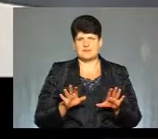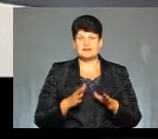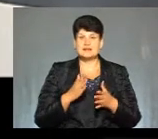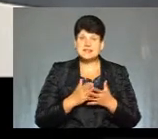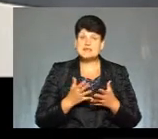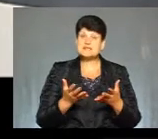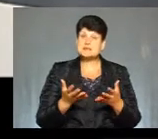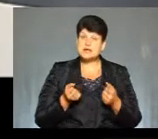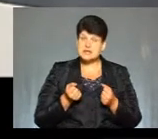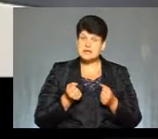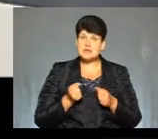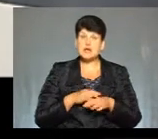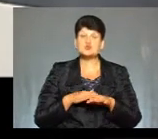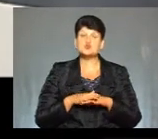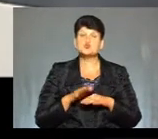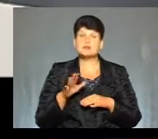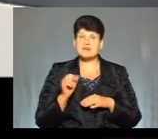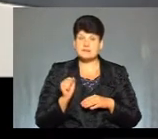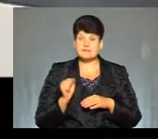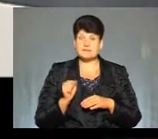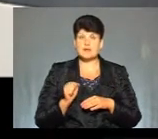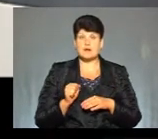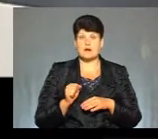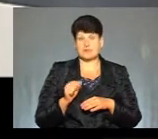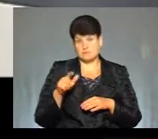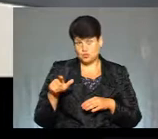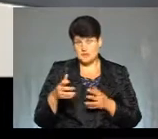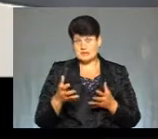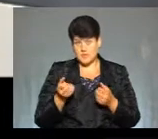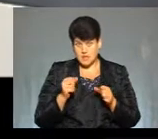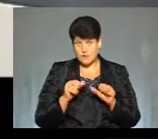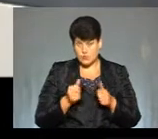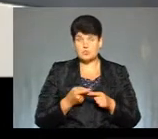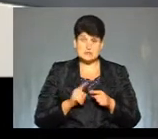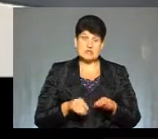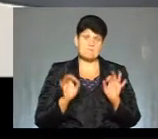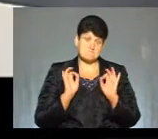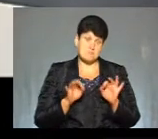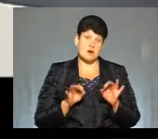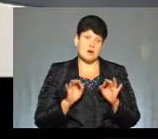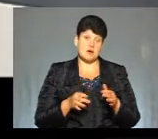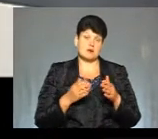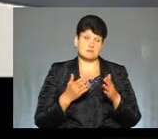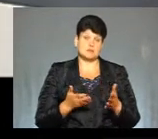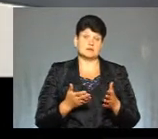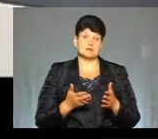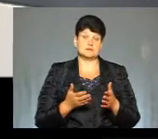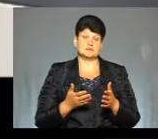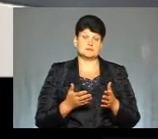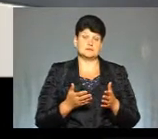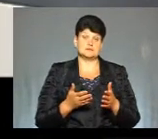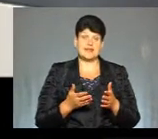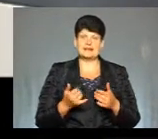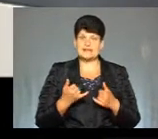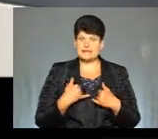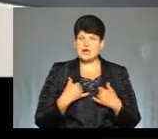сприйняття суспільства. От і суспільство сприйняло саме таку форму, значить це є правильна, ось це правильна інтерпретація. А для